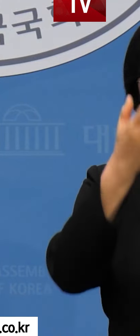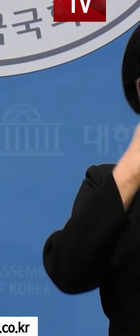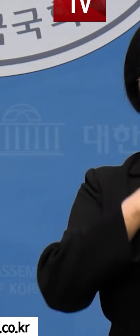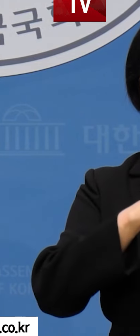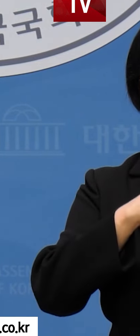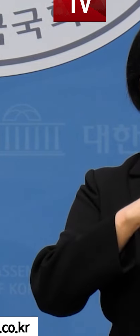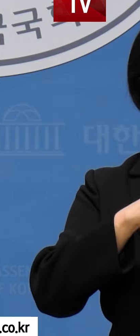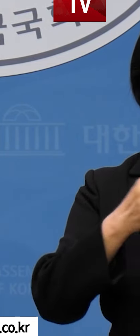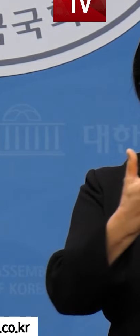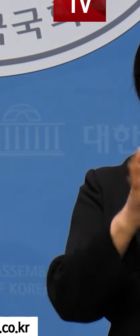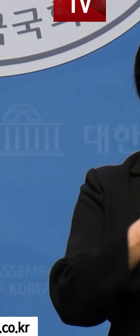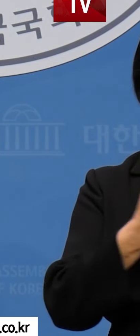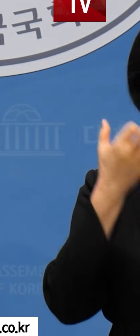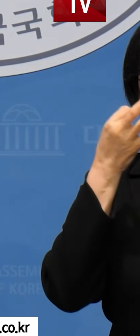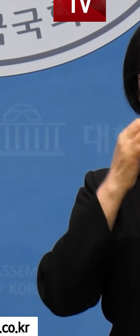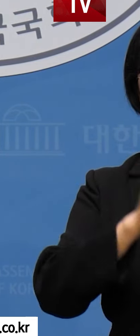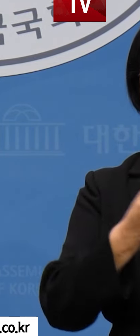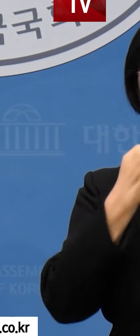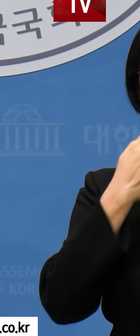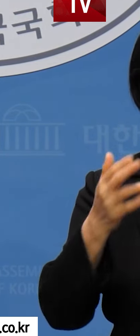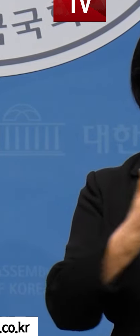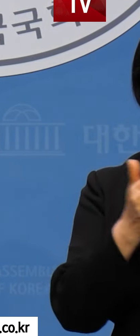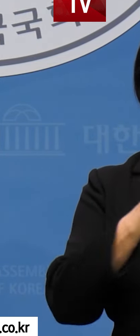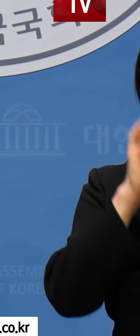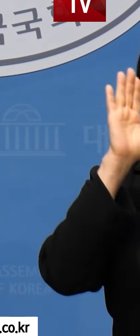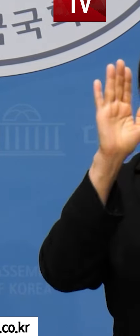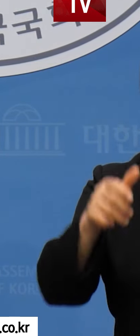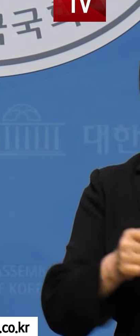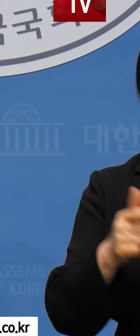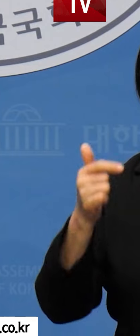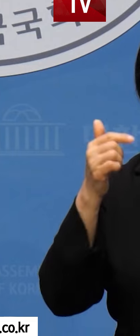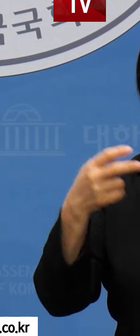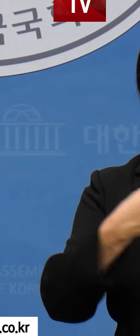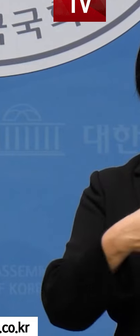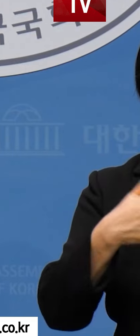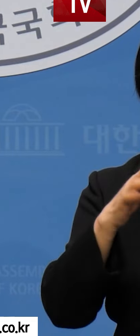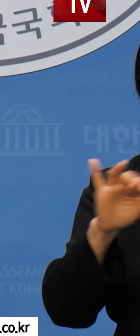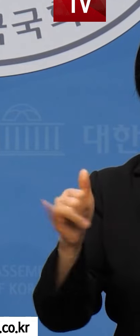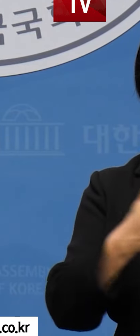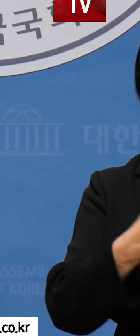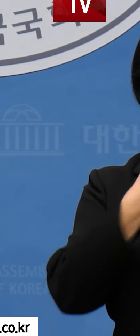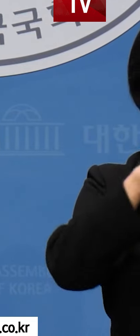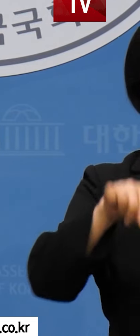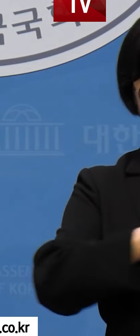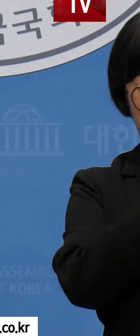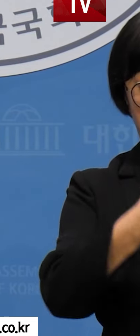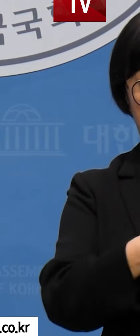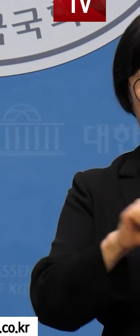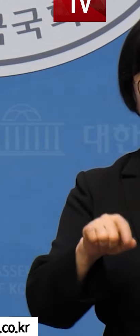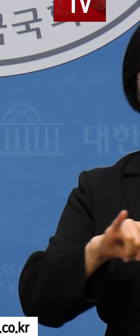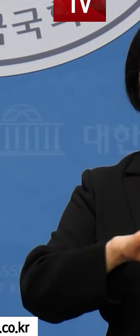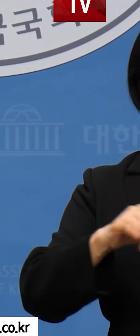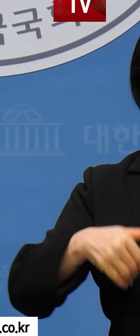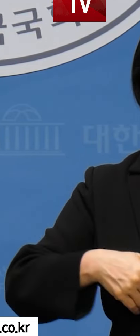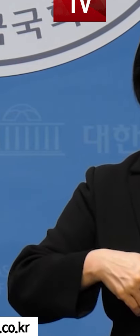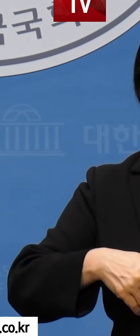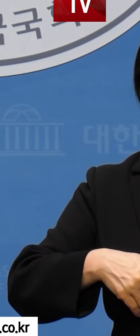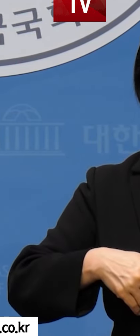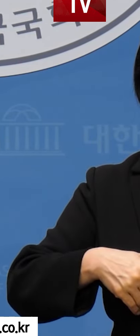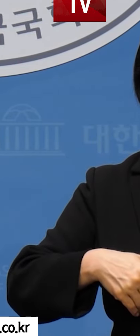길이다. 더불어민주당은 앞으로도 늘어날 의료인력들이 수도권과 비필수 인기